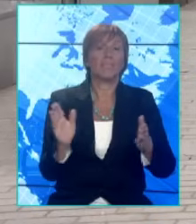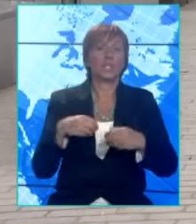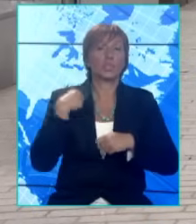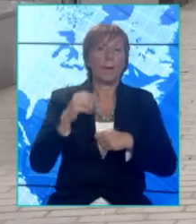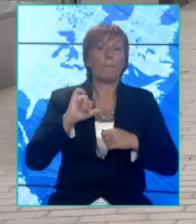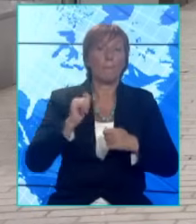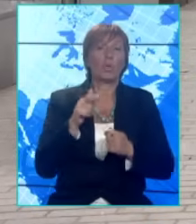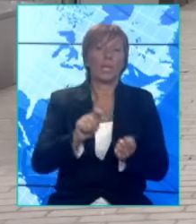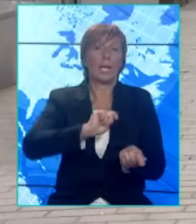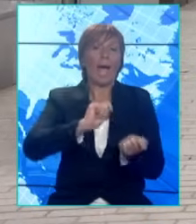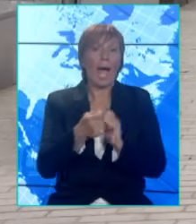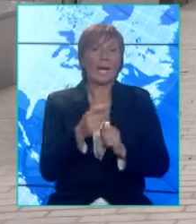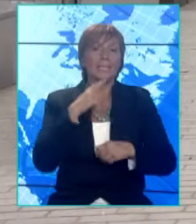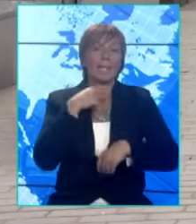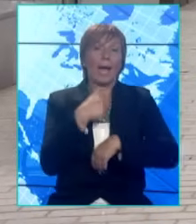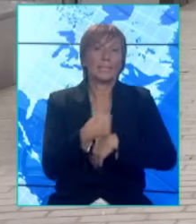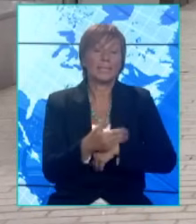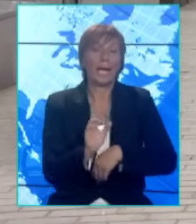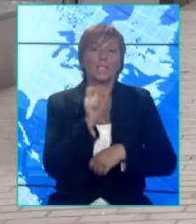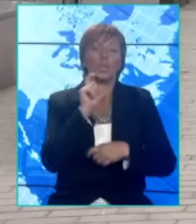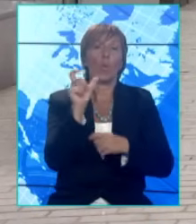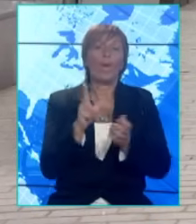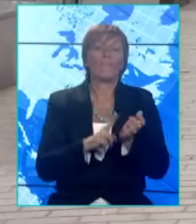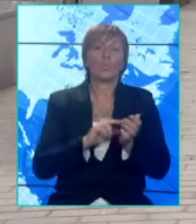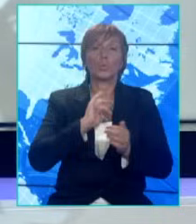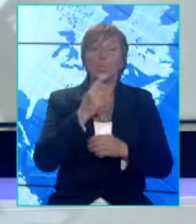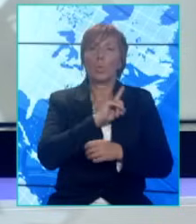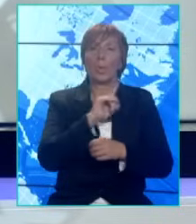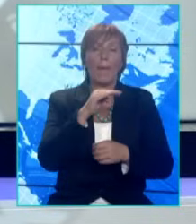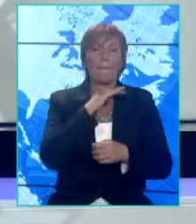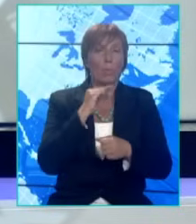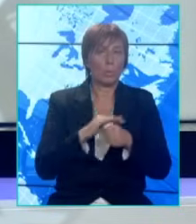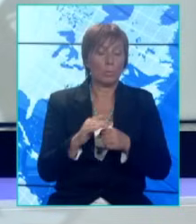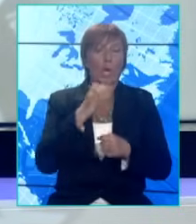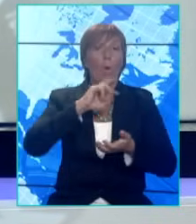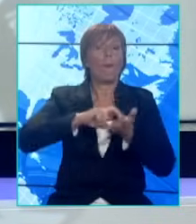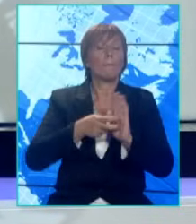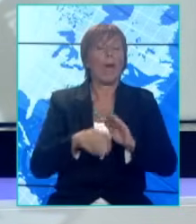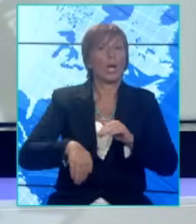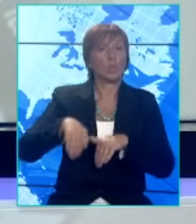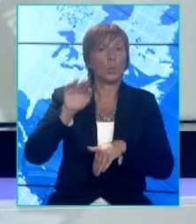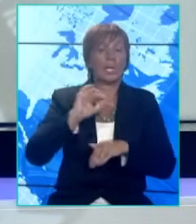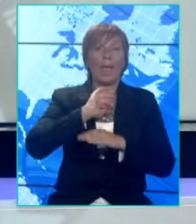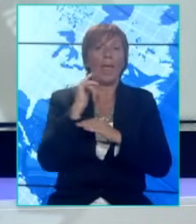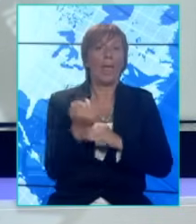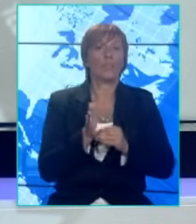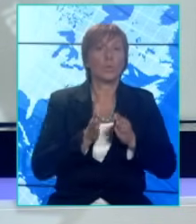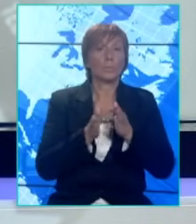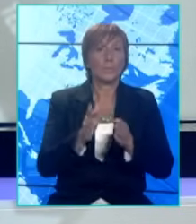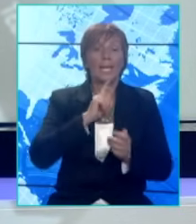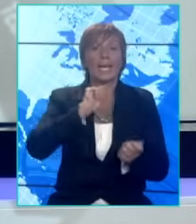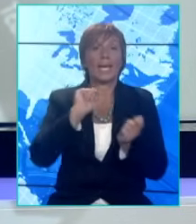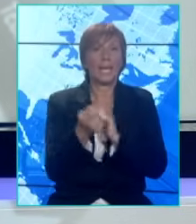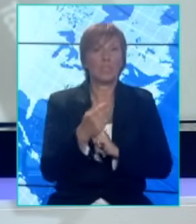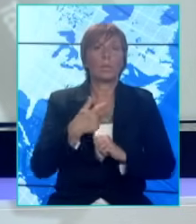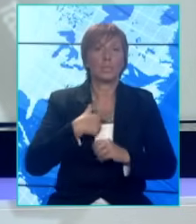reformska agenda sa zakašnjenjem u Evropsku uniju nepotpuna? O planu rasta, europskim integracijama,